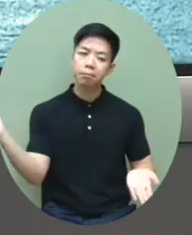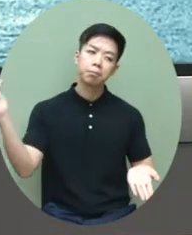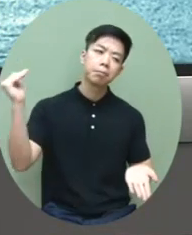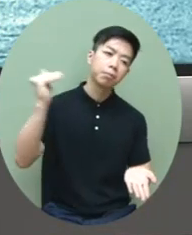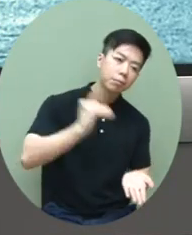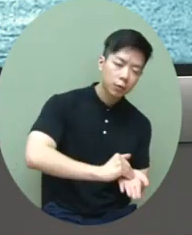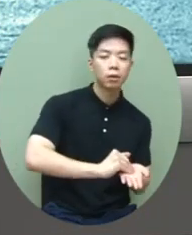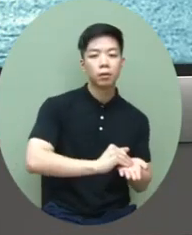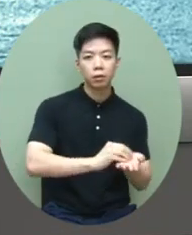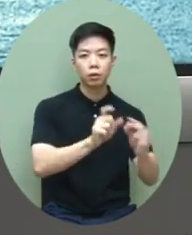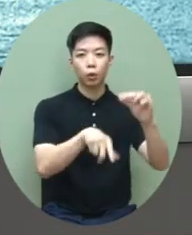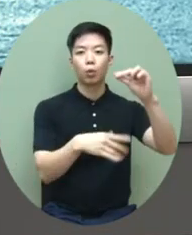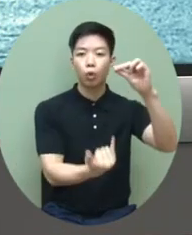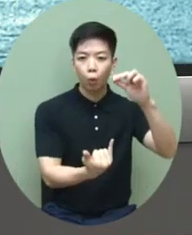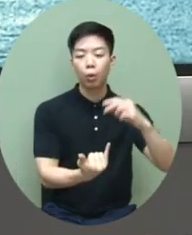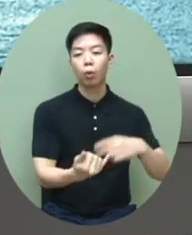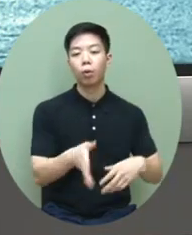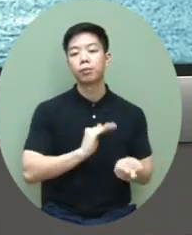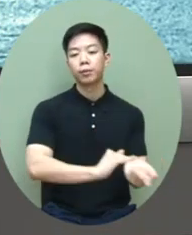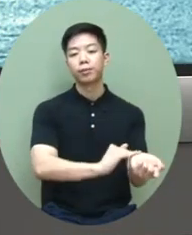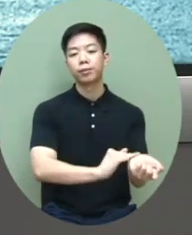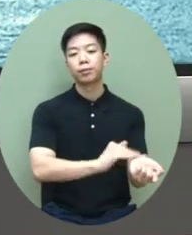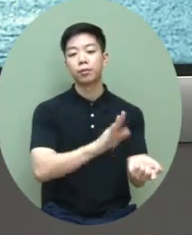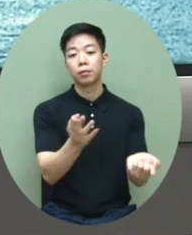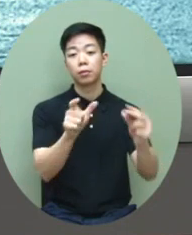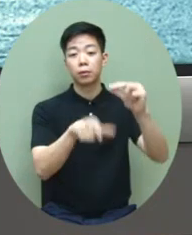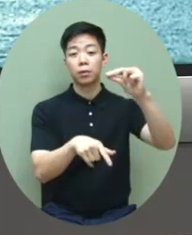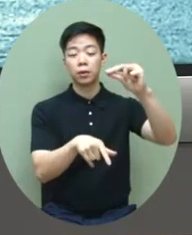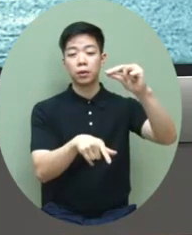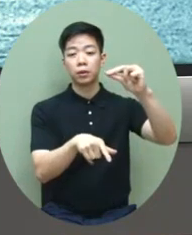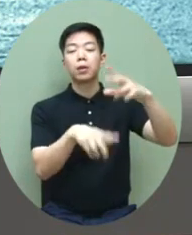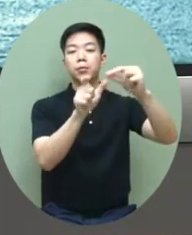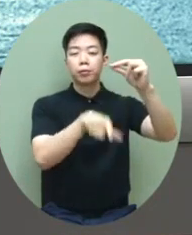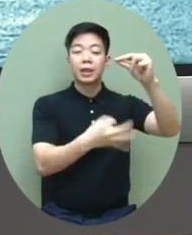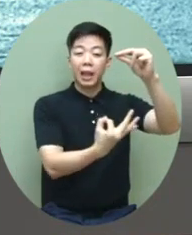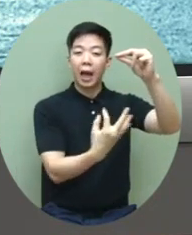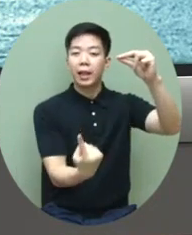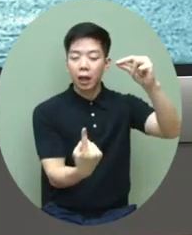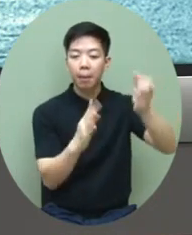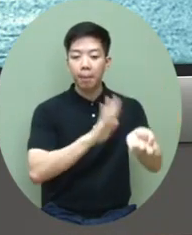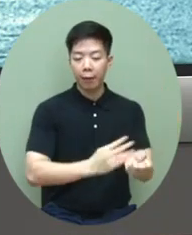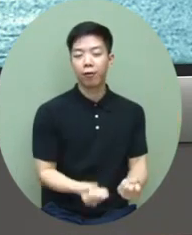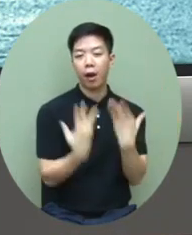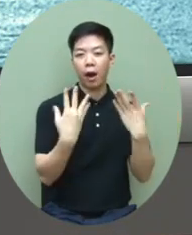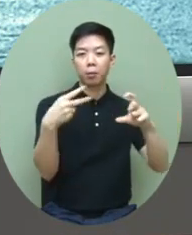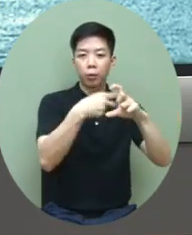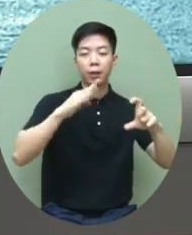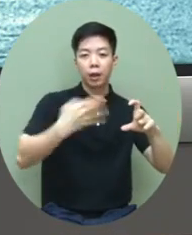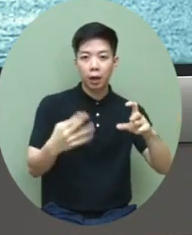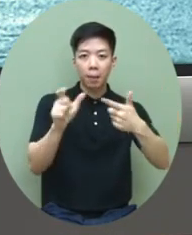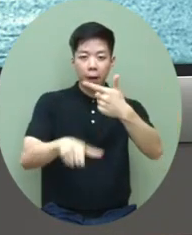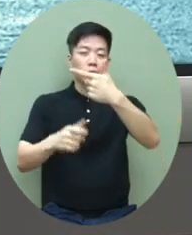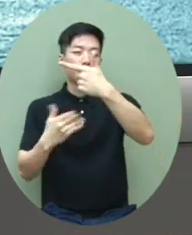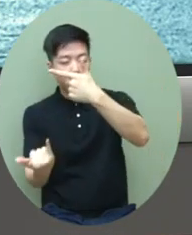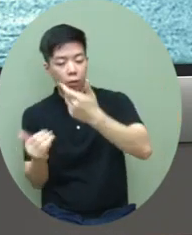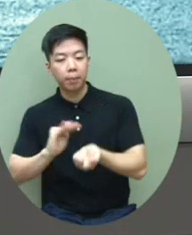睇醫生嚇。咁佢31日已經有病㗎啦，即係已經嚇已經係測試咗係陽